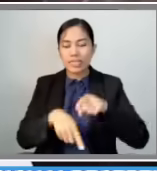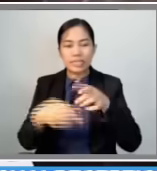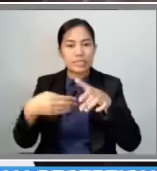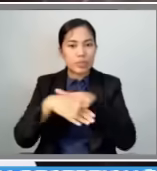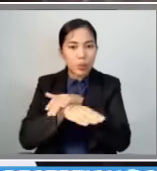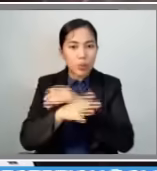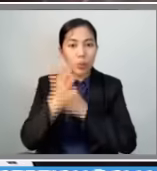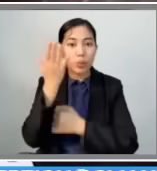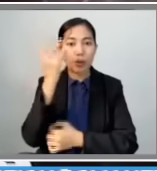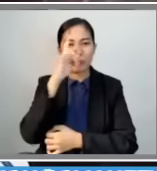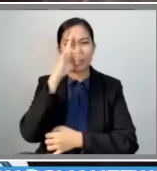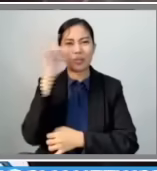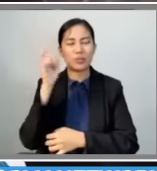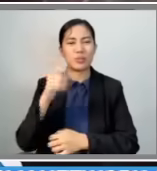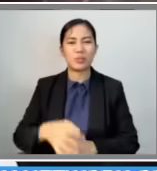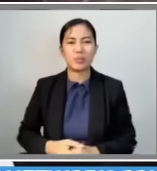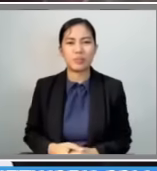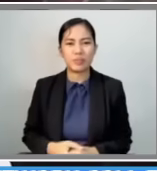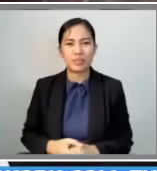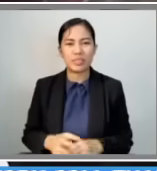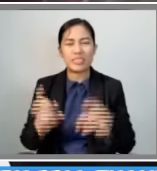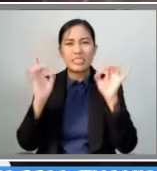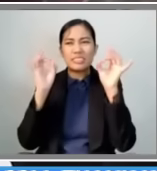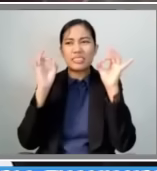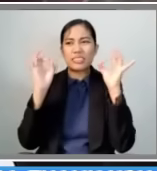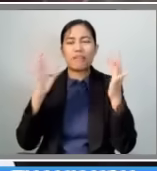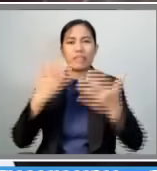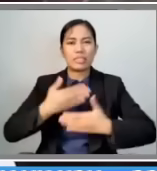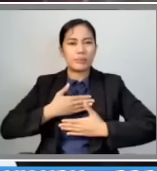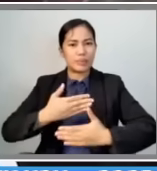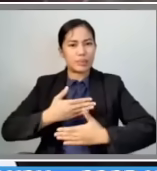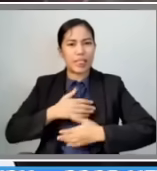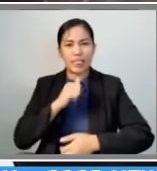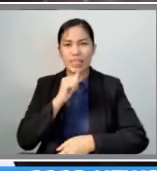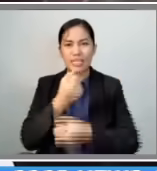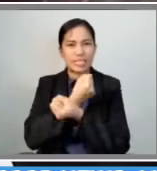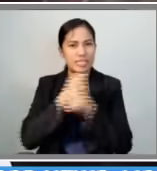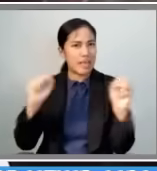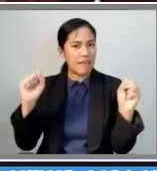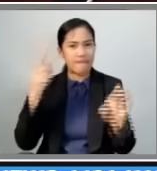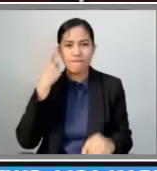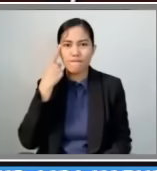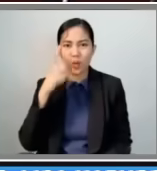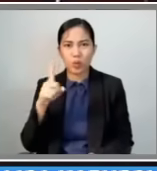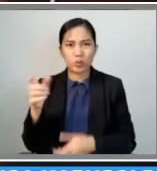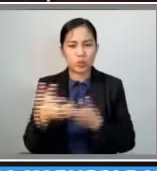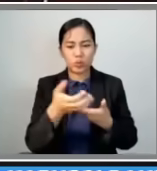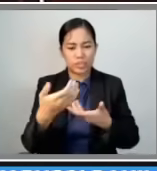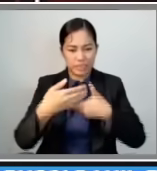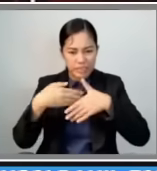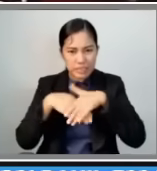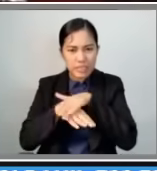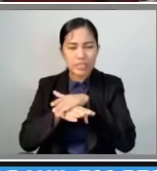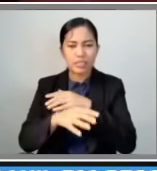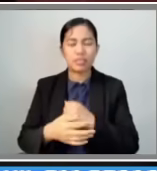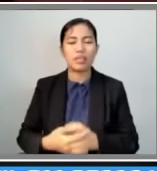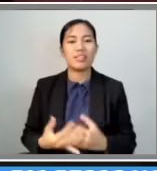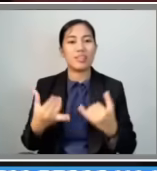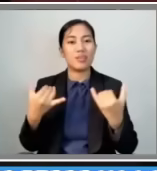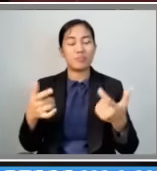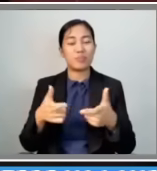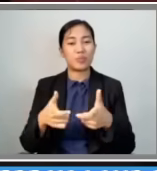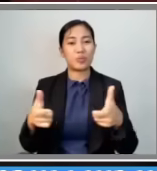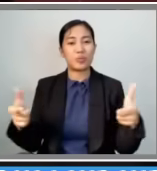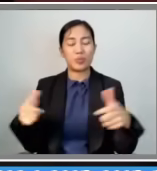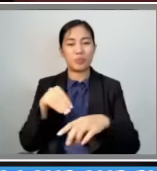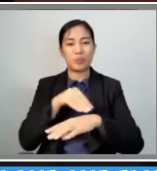din yung sa building, hindi na rin safe para doon sa ating mga responders na pumunta sa loob. Dahil sa lawak ng sunog, nadamay na rin ang